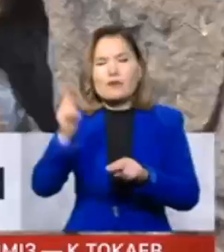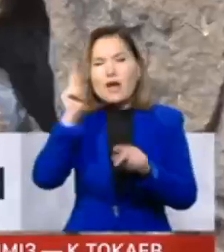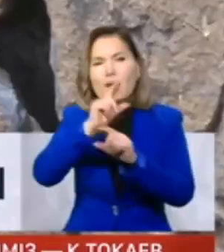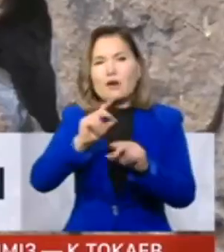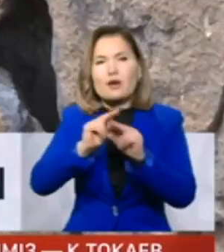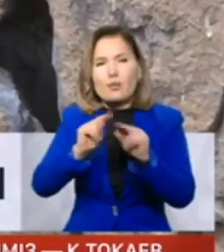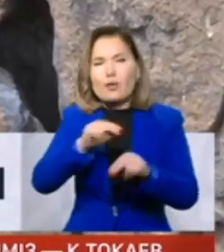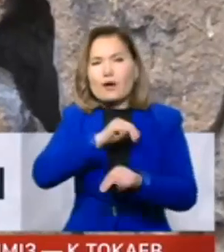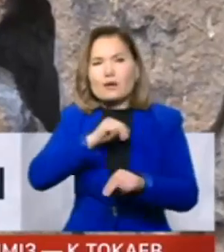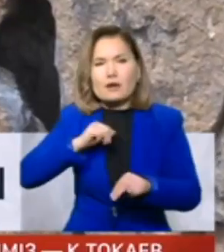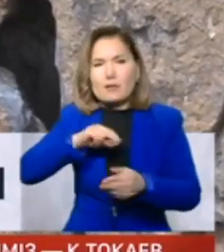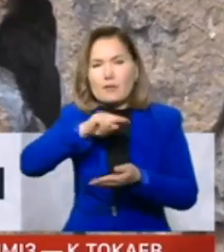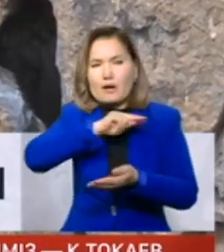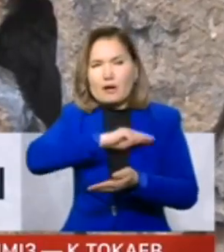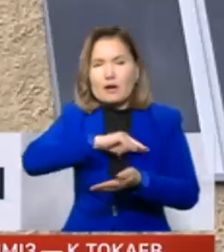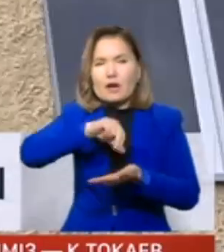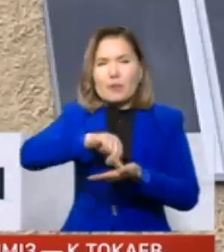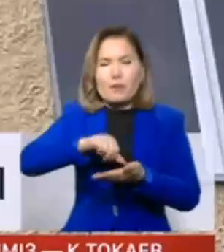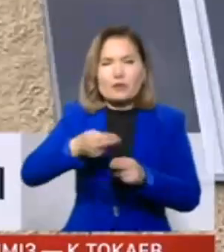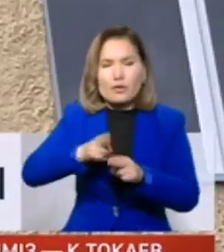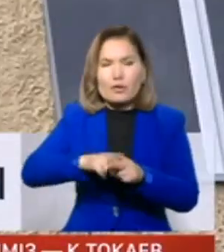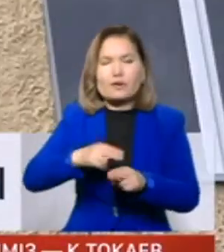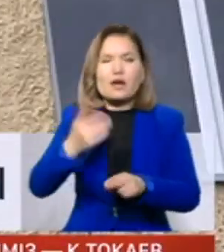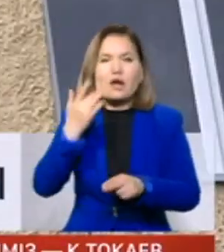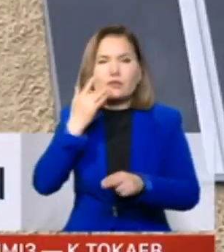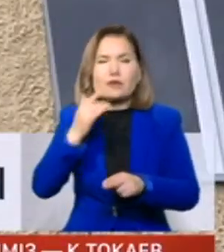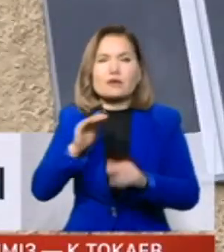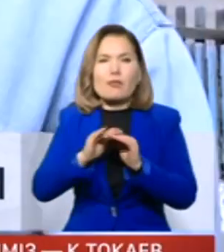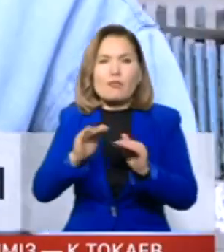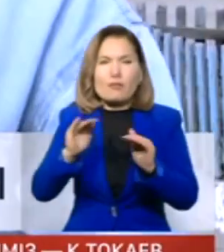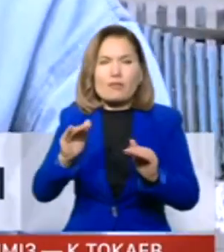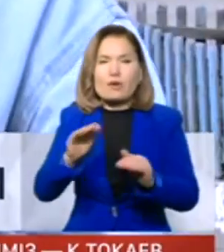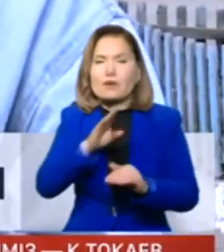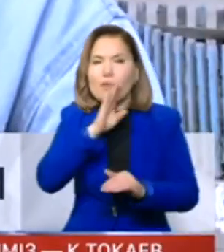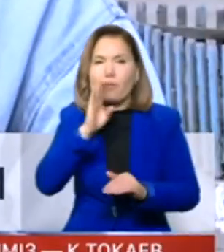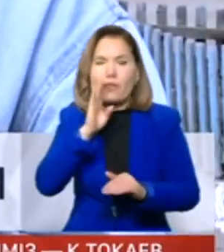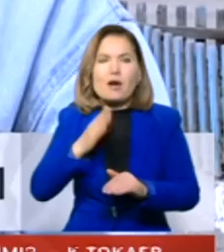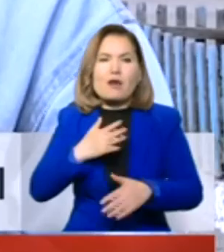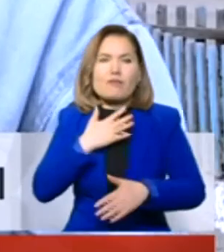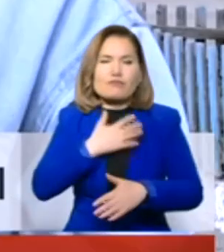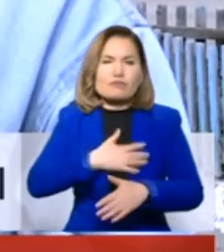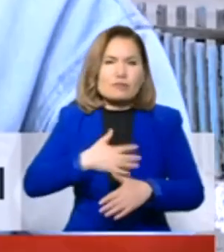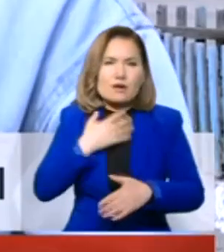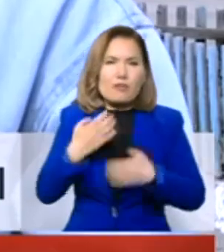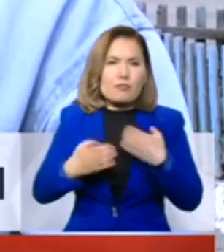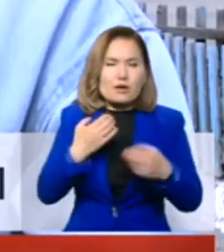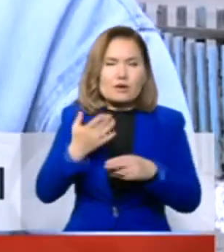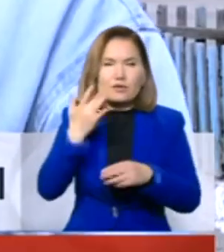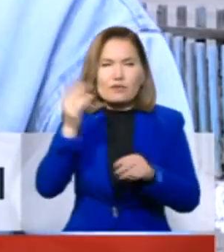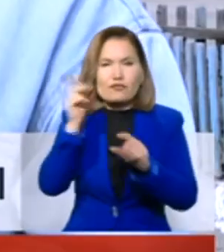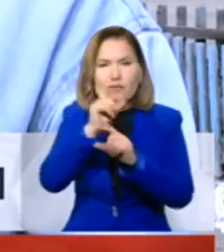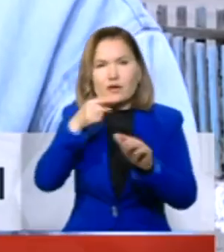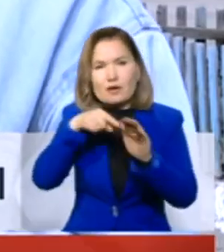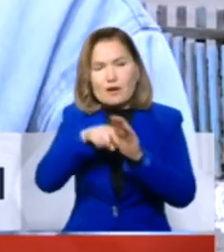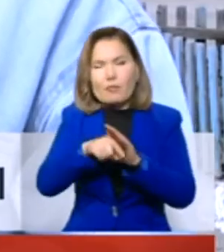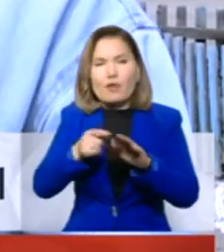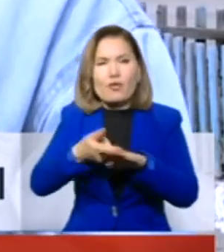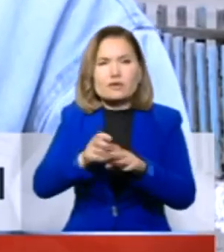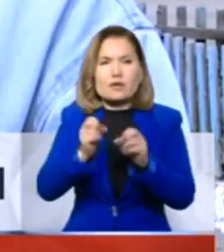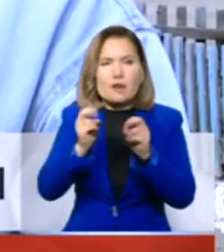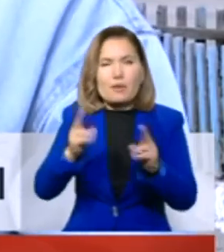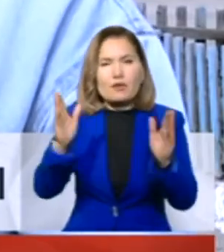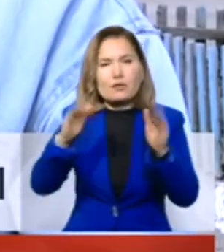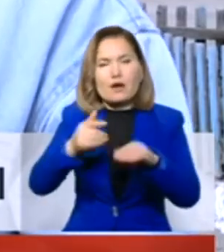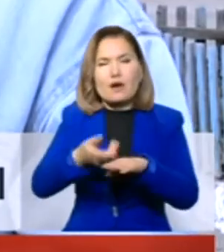балаларымды жетектеп келіп, үйге қайтқанша үреймен отырамын дейді ол. Міне біз мектепке баламызды әкелеміз, кейде кіреберісте,